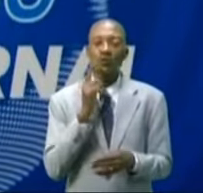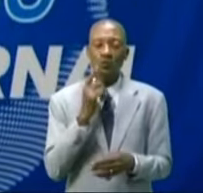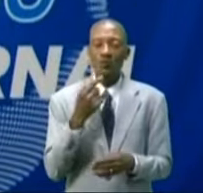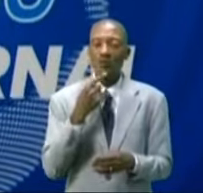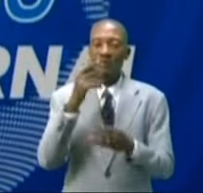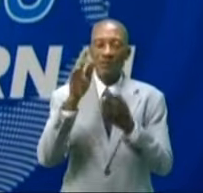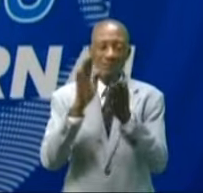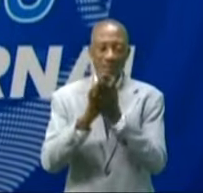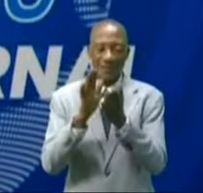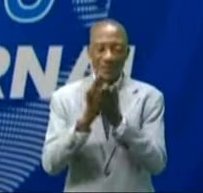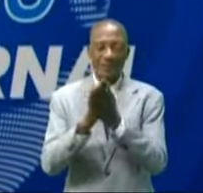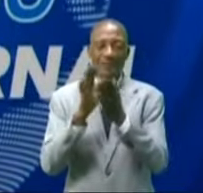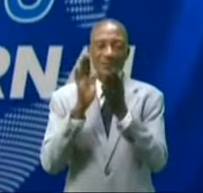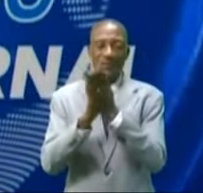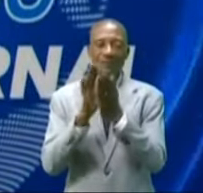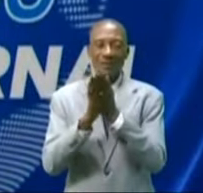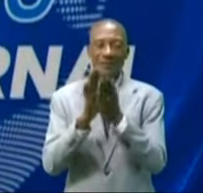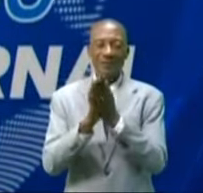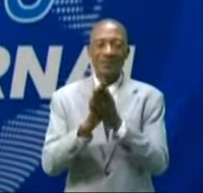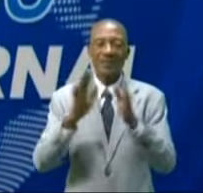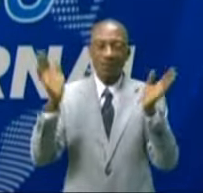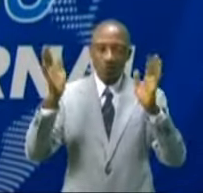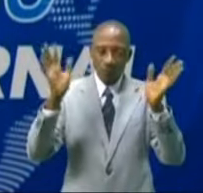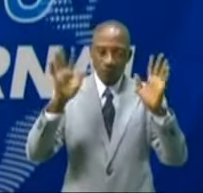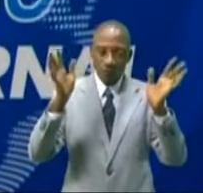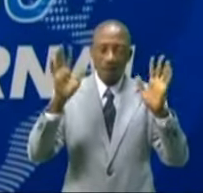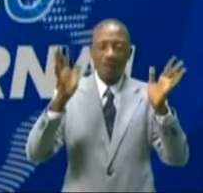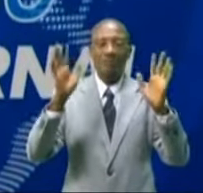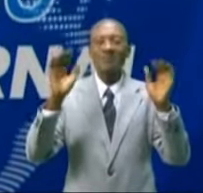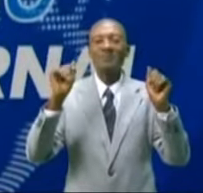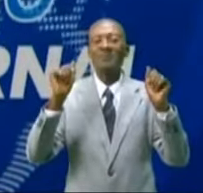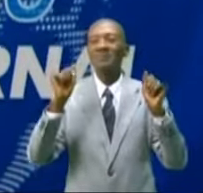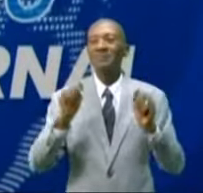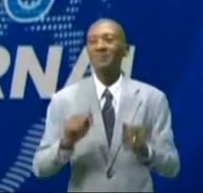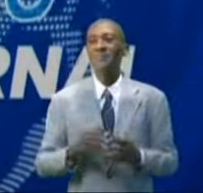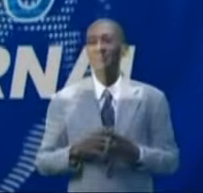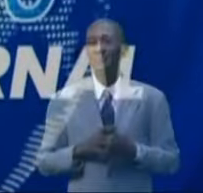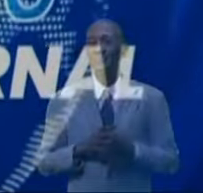avec l'actualité, c'est tout à l'heure à 19h avec Eric Abamba Kongolo. Au revoir.